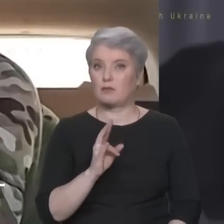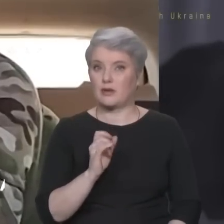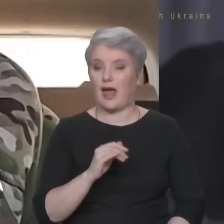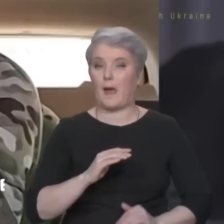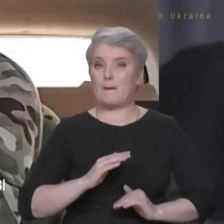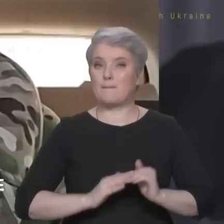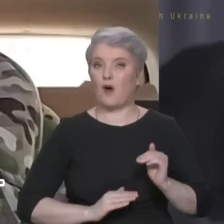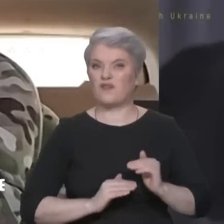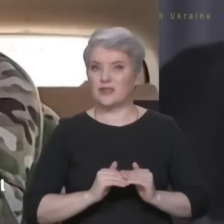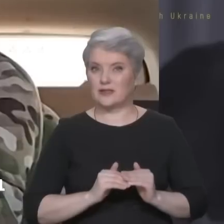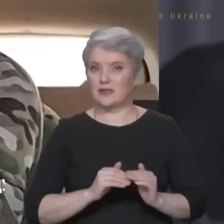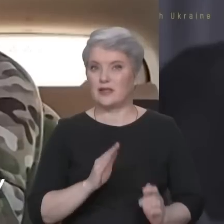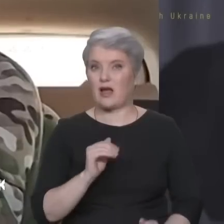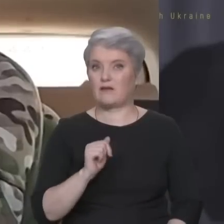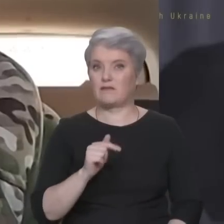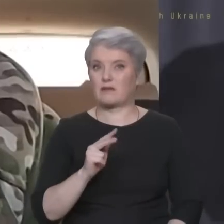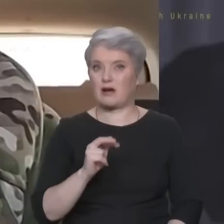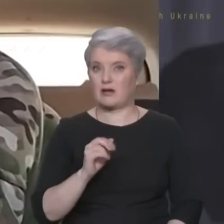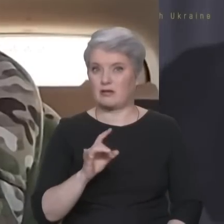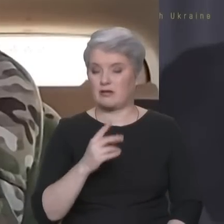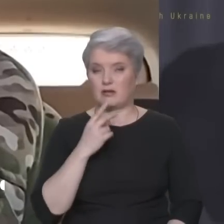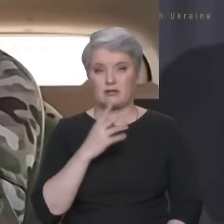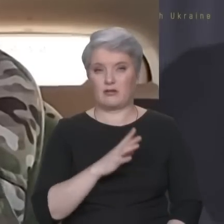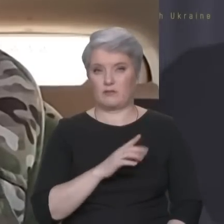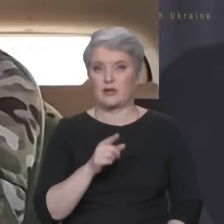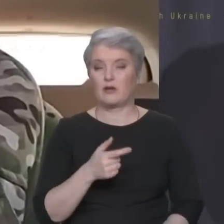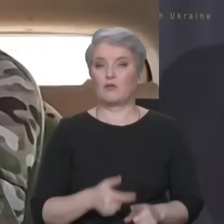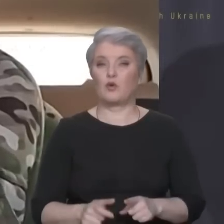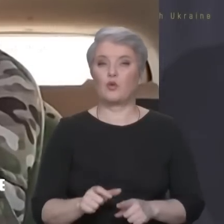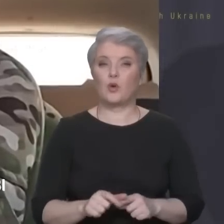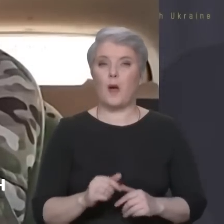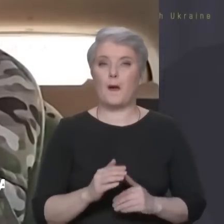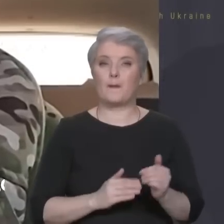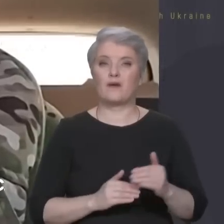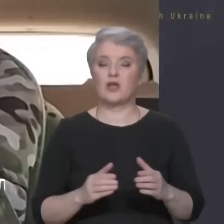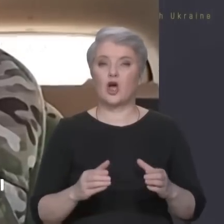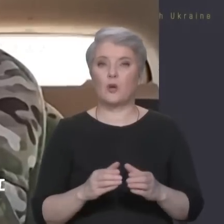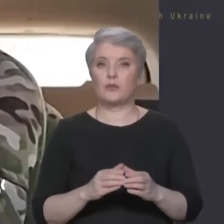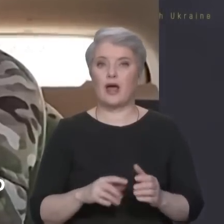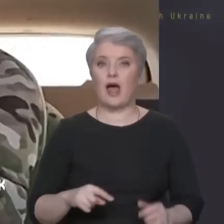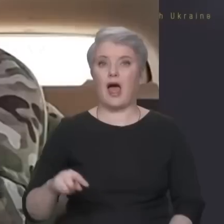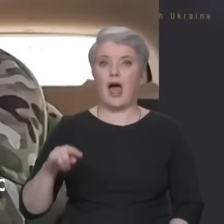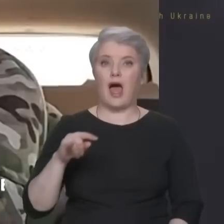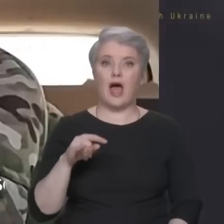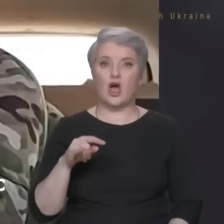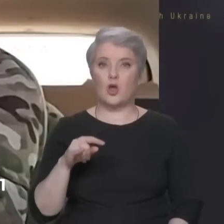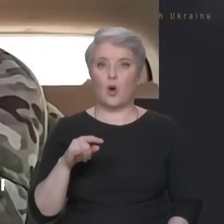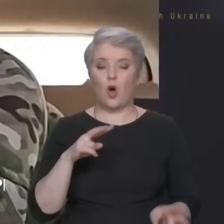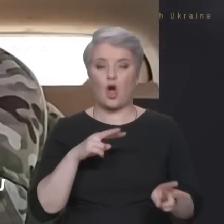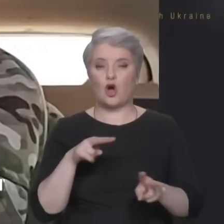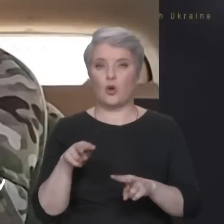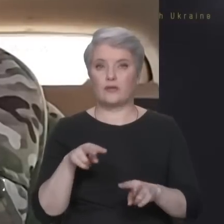професійних вагнерівців ми не бачили, але ми знаємо, що там дуже професійна група аеророзвідки «Ахмат». Це вже